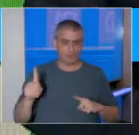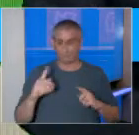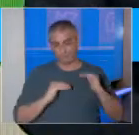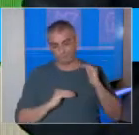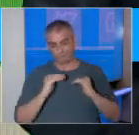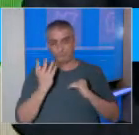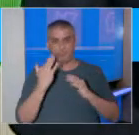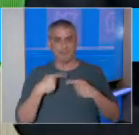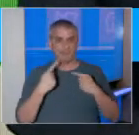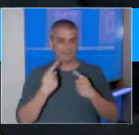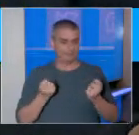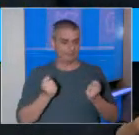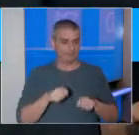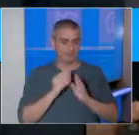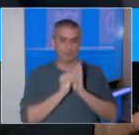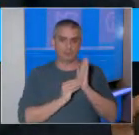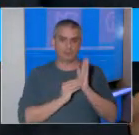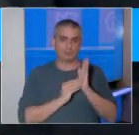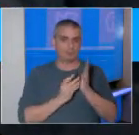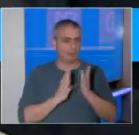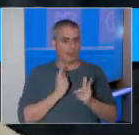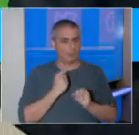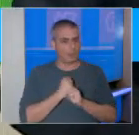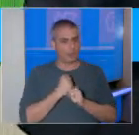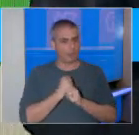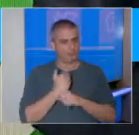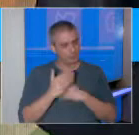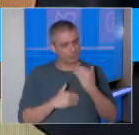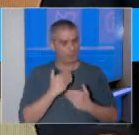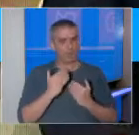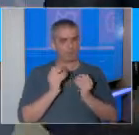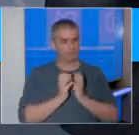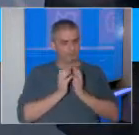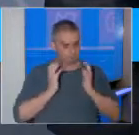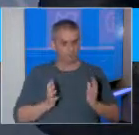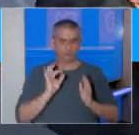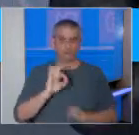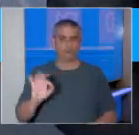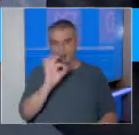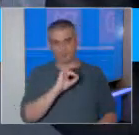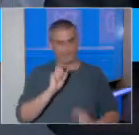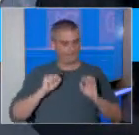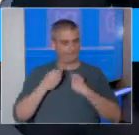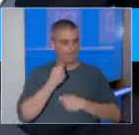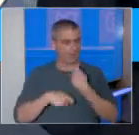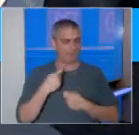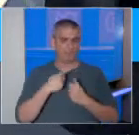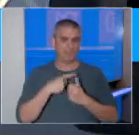פחות כמה ימים מסגירת הרשימות, אז למה לא לעשות מהלך רחב שלכם, של בעלי